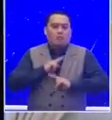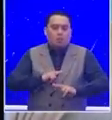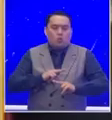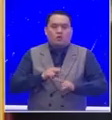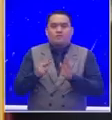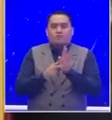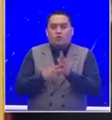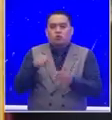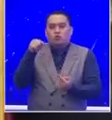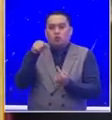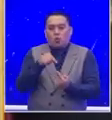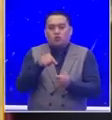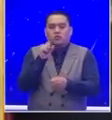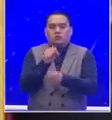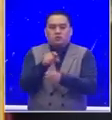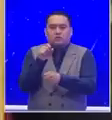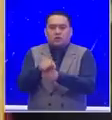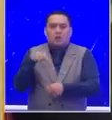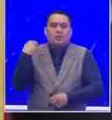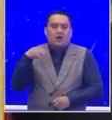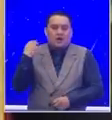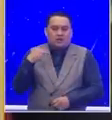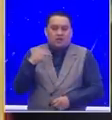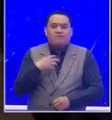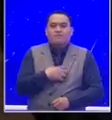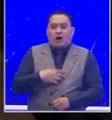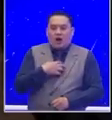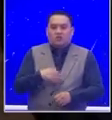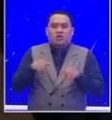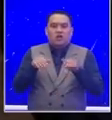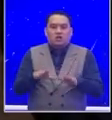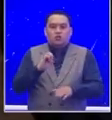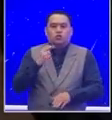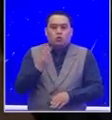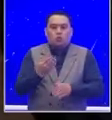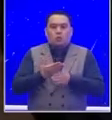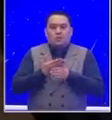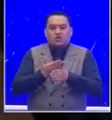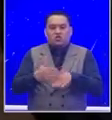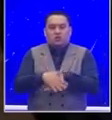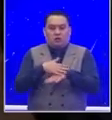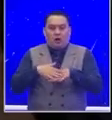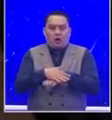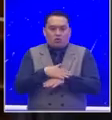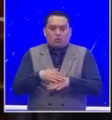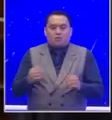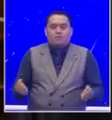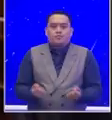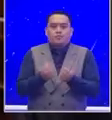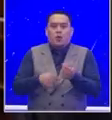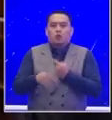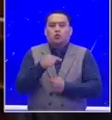отработка 8 конкретных задач из обращения президента. Так, важные решения приняты по социальной поддержке населения, оказанию всесторонней